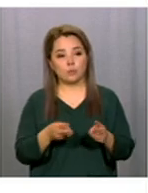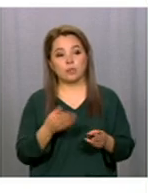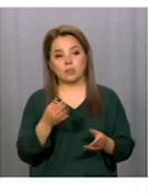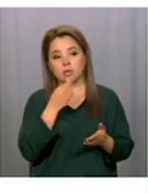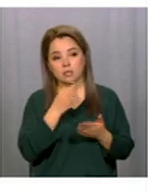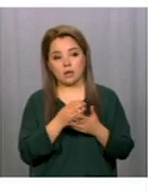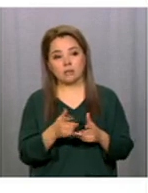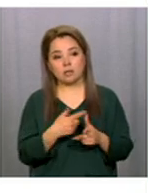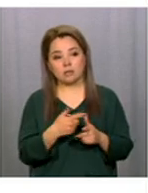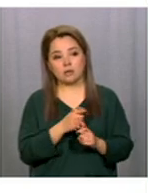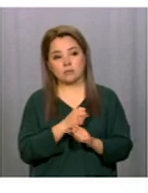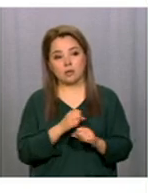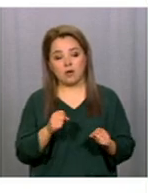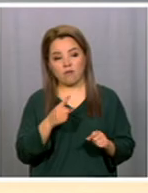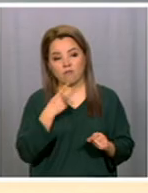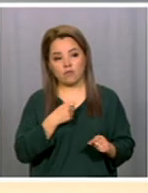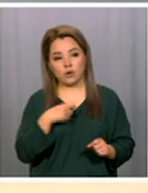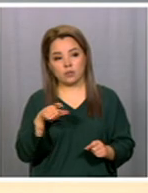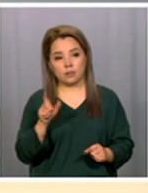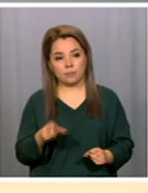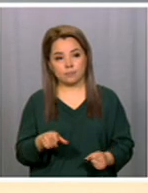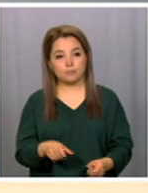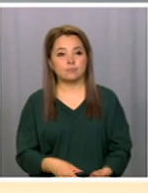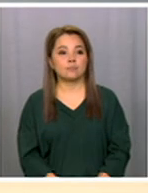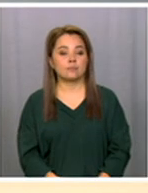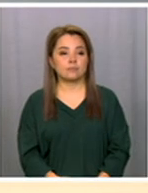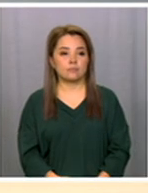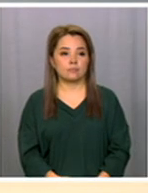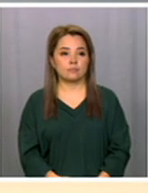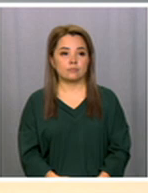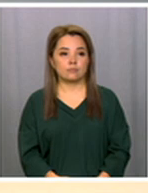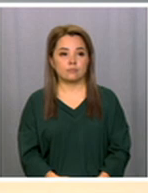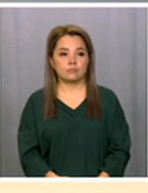носить звание воина. Проверьте себя.